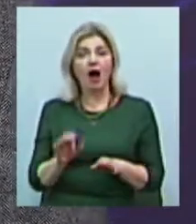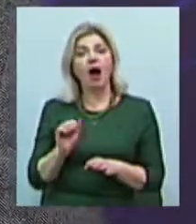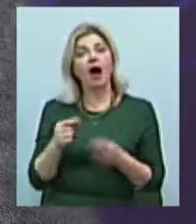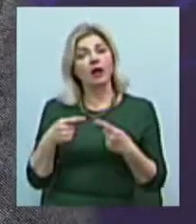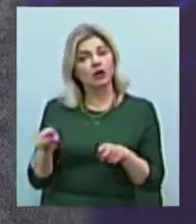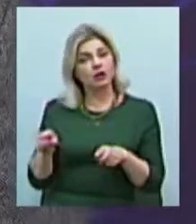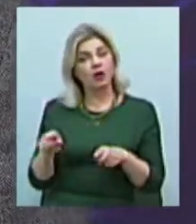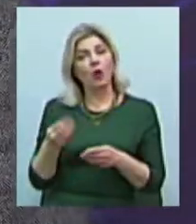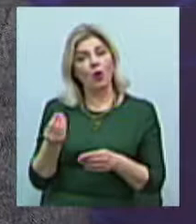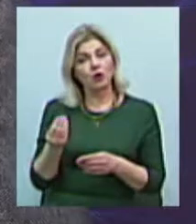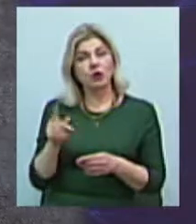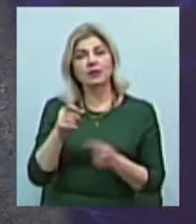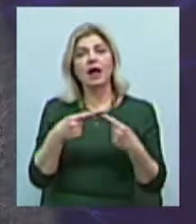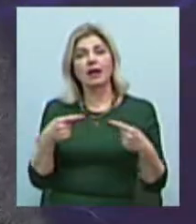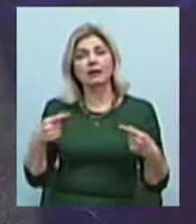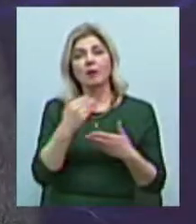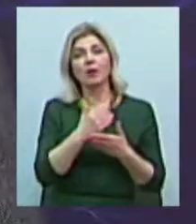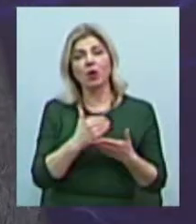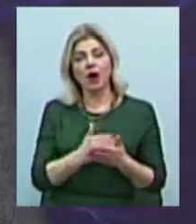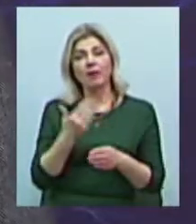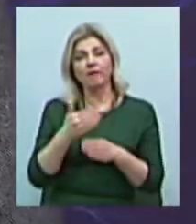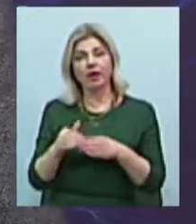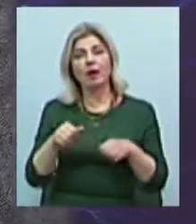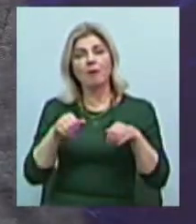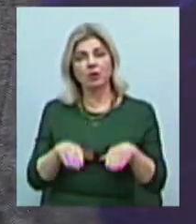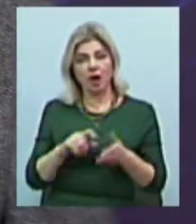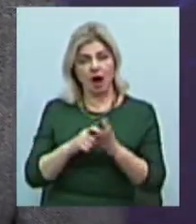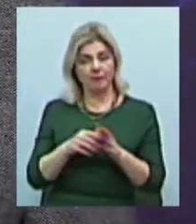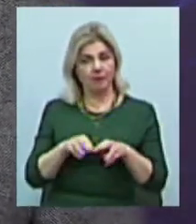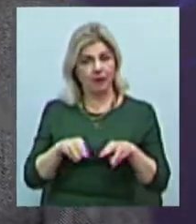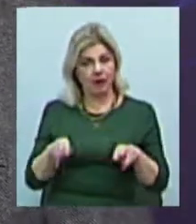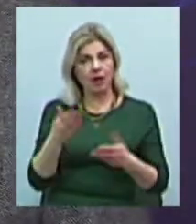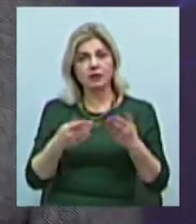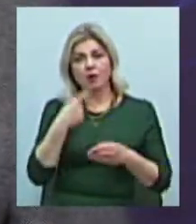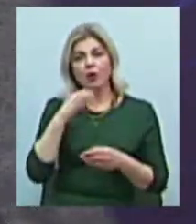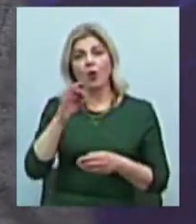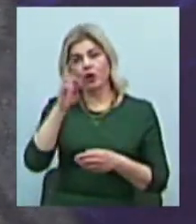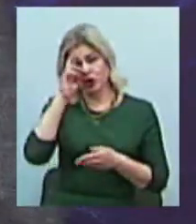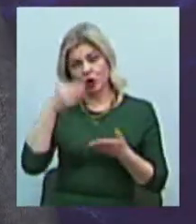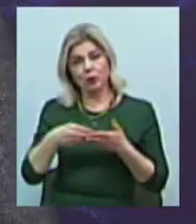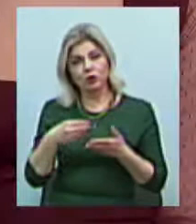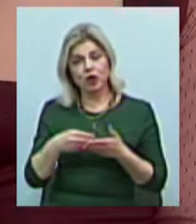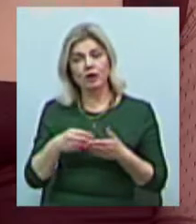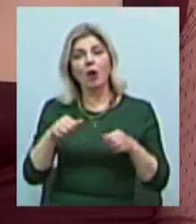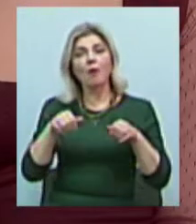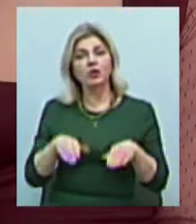інші кошти за різними програмами виділяються постановою Кабміну. Це ми, якщо ми говоримо про державний бюджет. Постанова